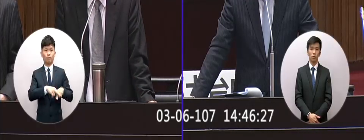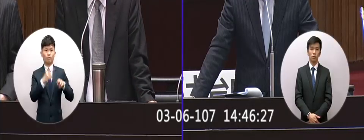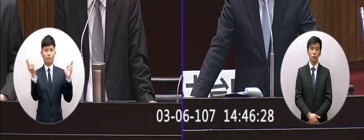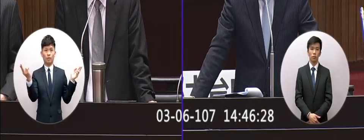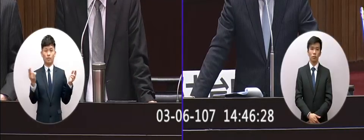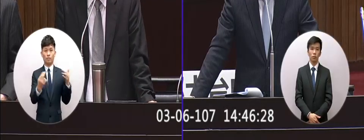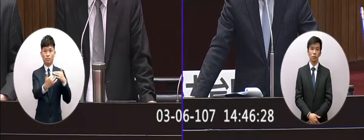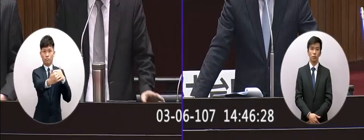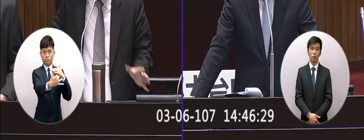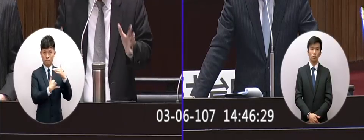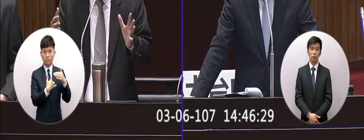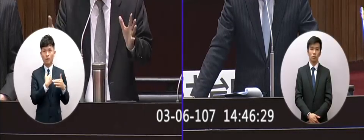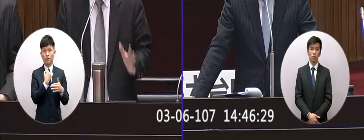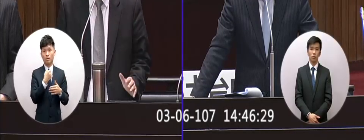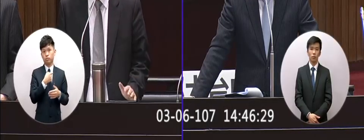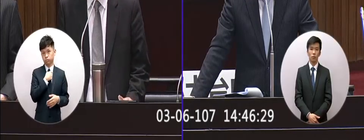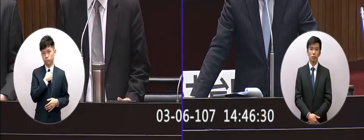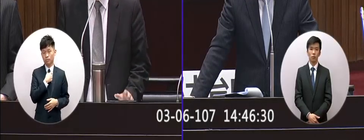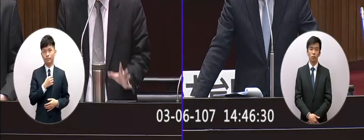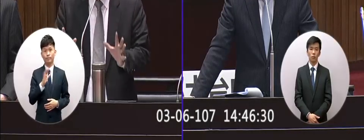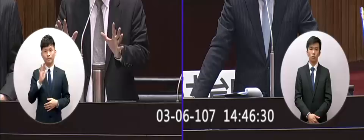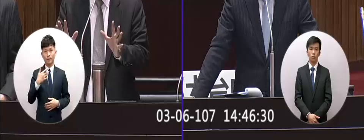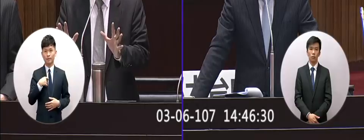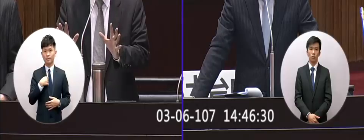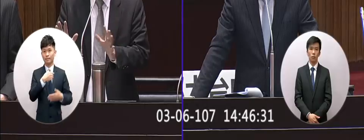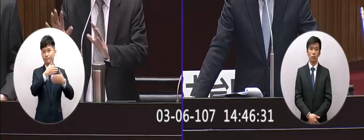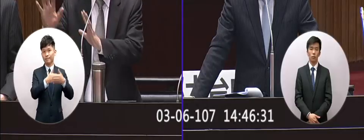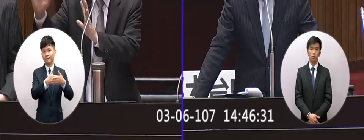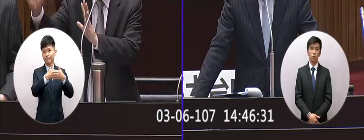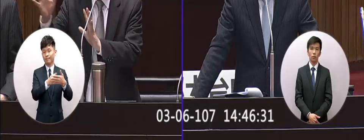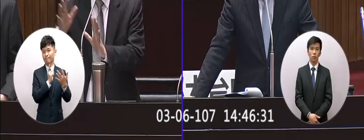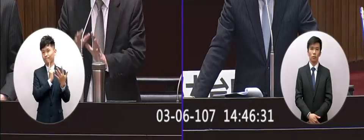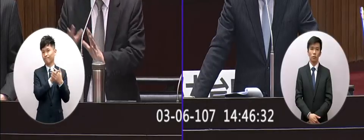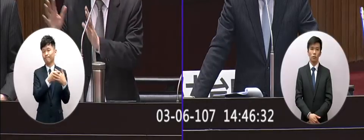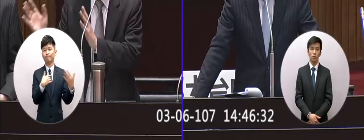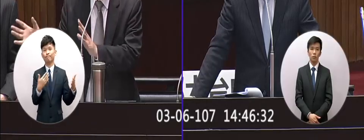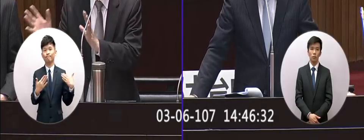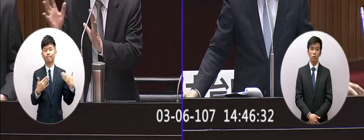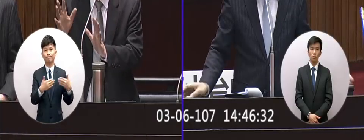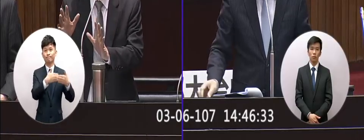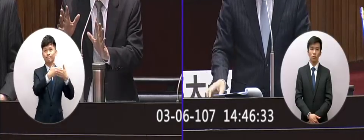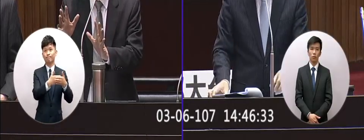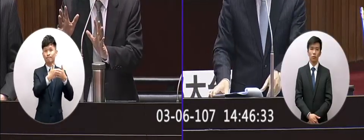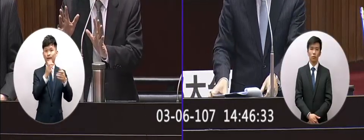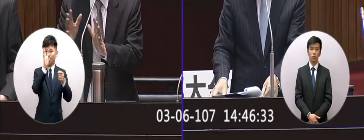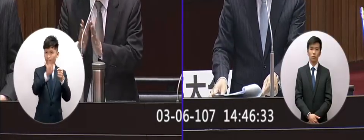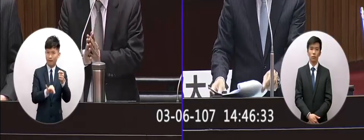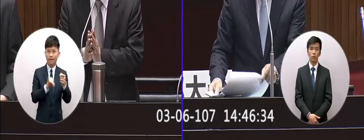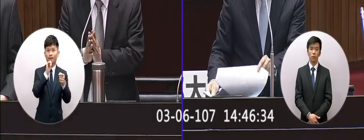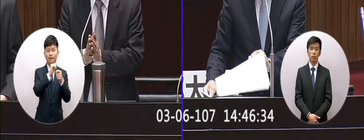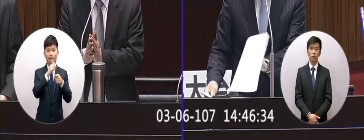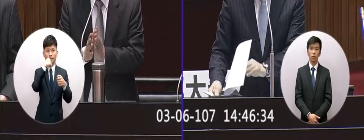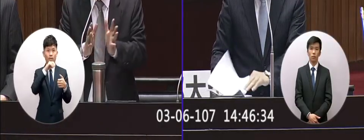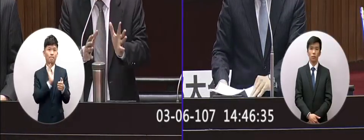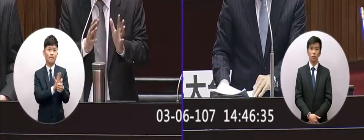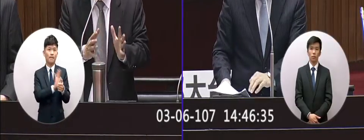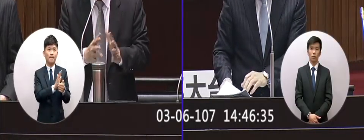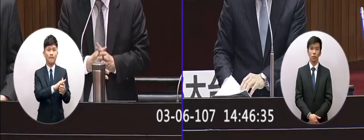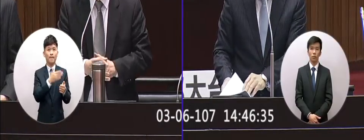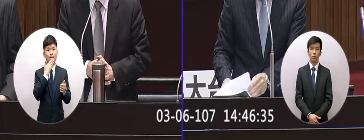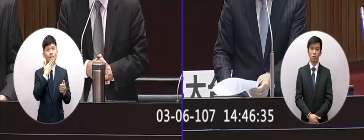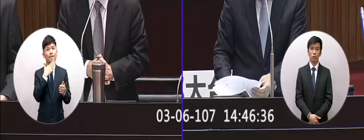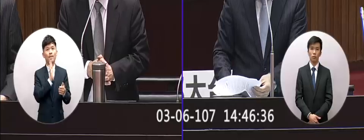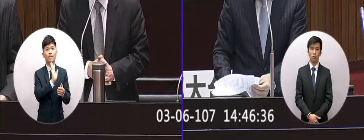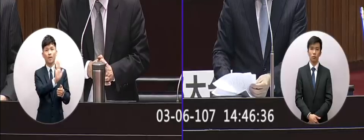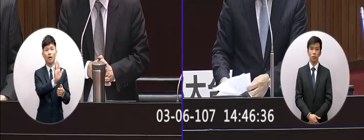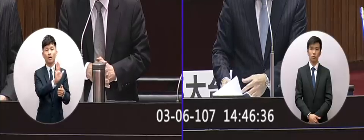啦。但是我们很清楚哈，中国就是几十年来得利于台湾的帮助啊，他现在更